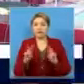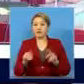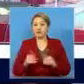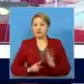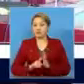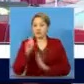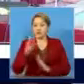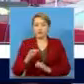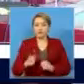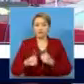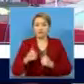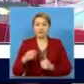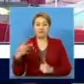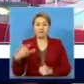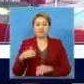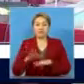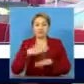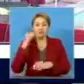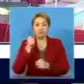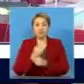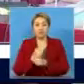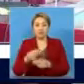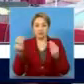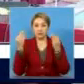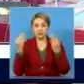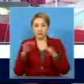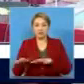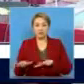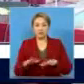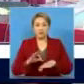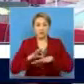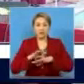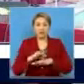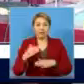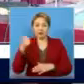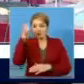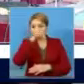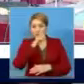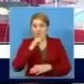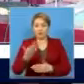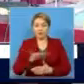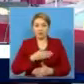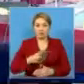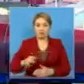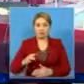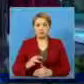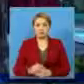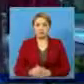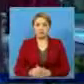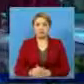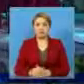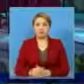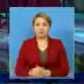старт эстафете «30 добрых дел», а также юбилейным мероприятиям, которые пройдут в течение года в нашем регионе.